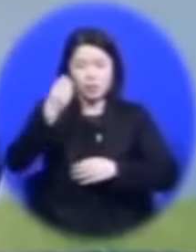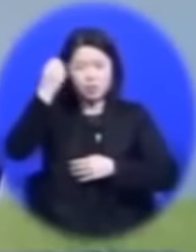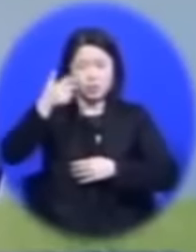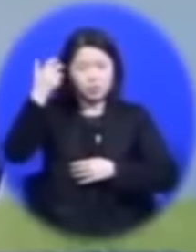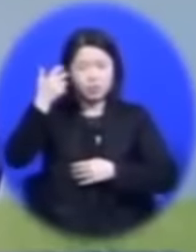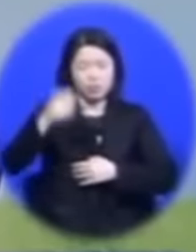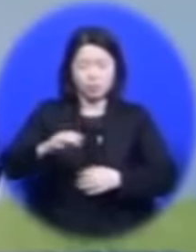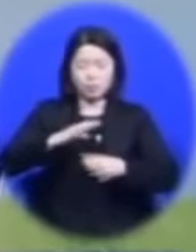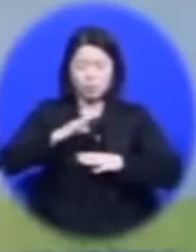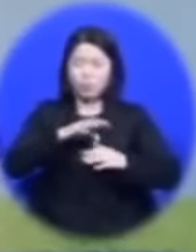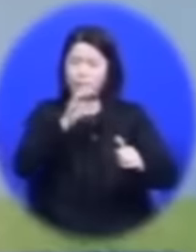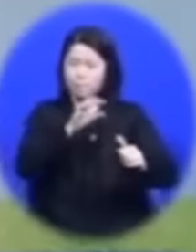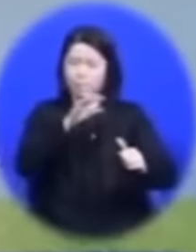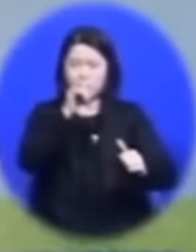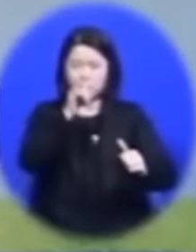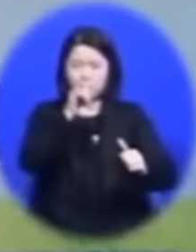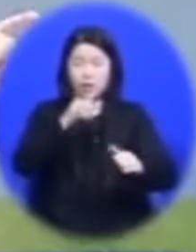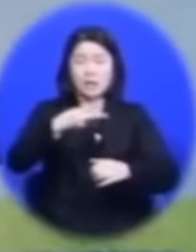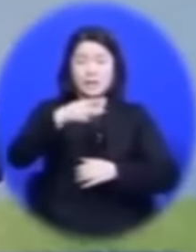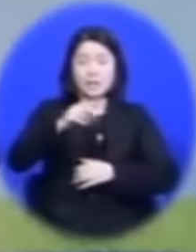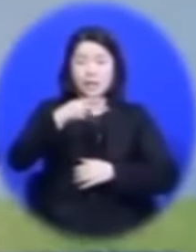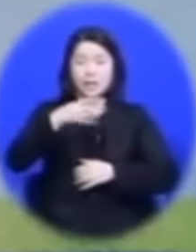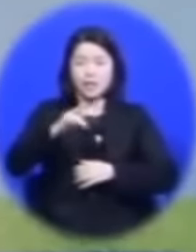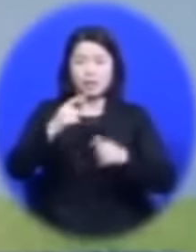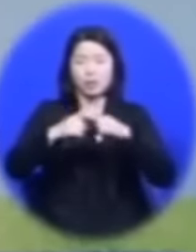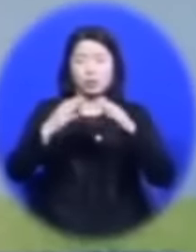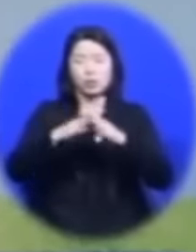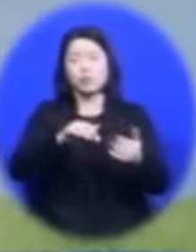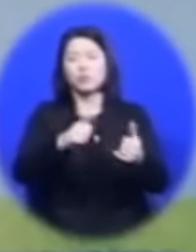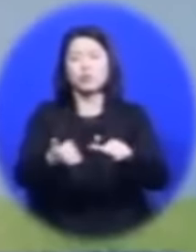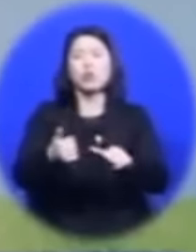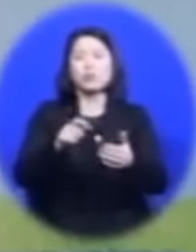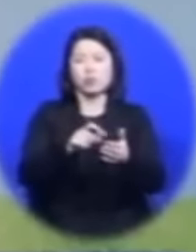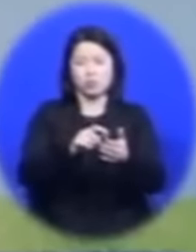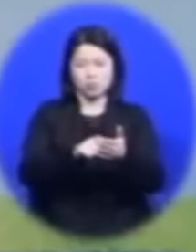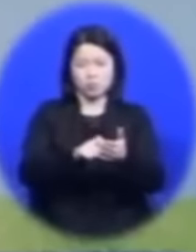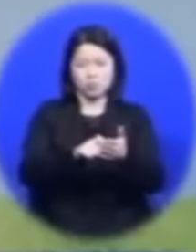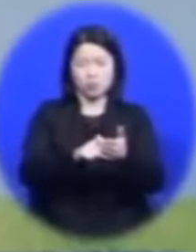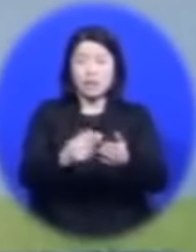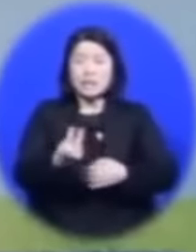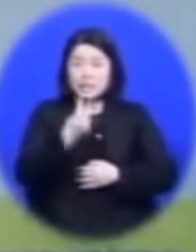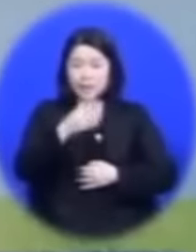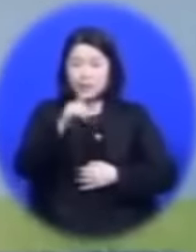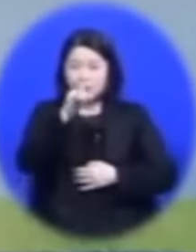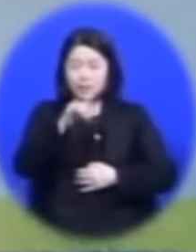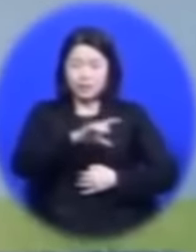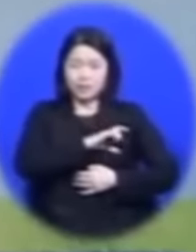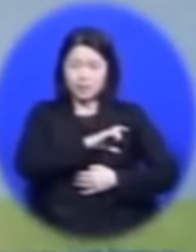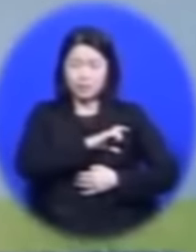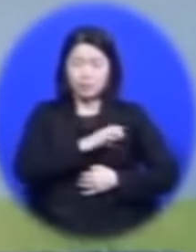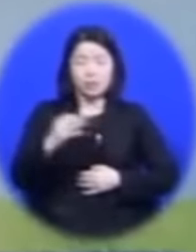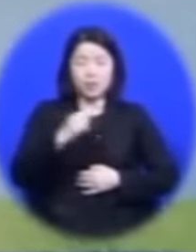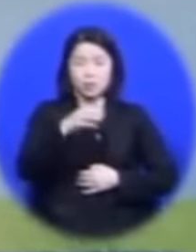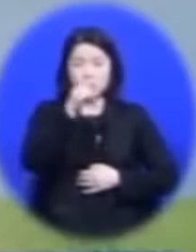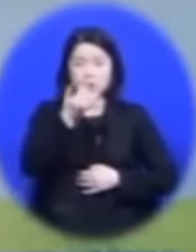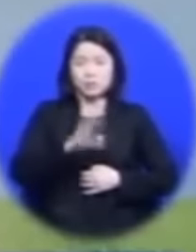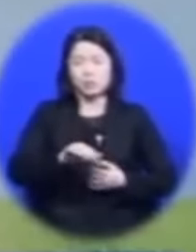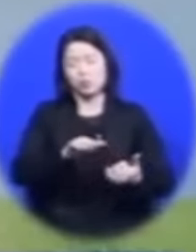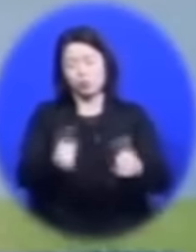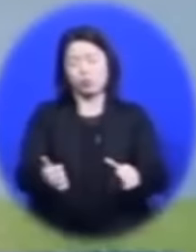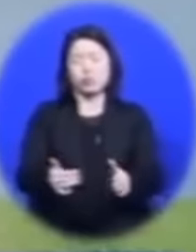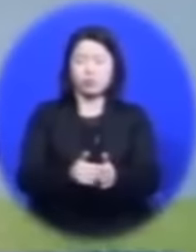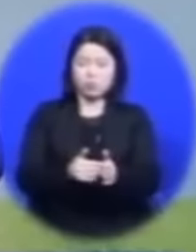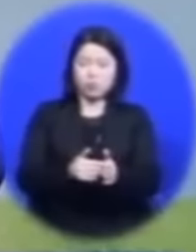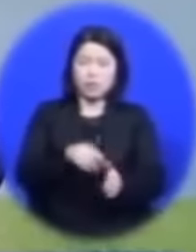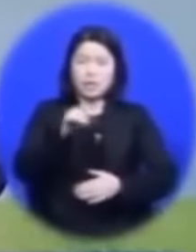하십니다. 그건 4대 교회가 죽었다는 살았다는 이름을 가지고 있으나 죽었다는